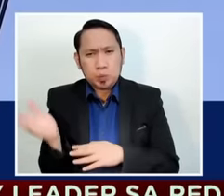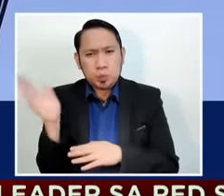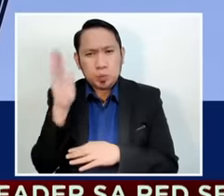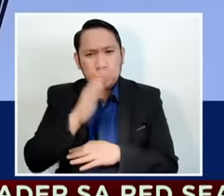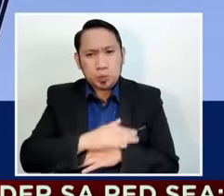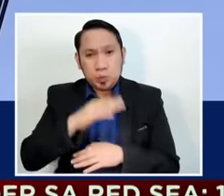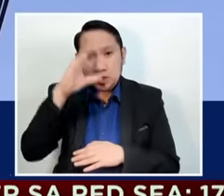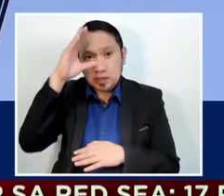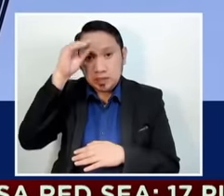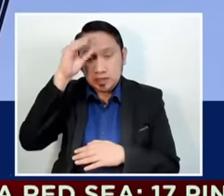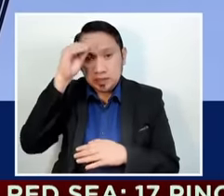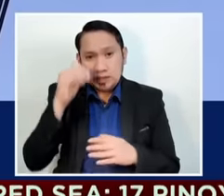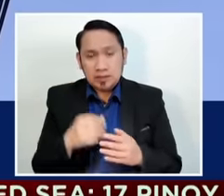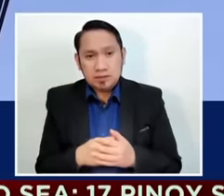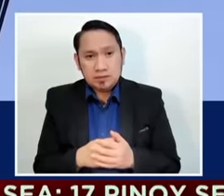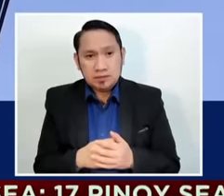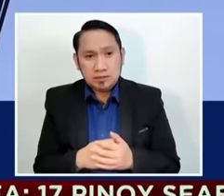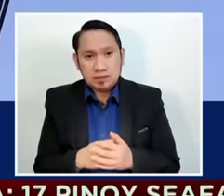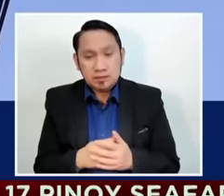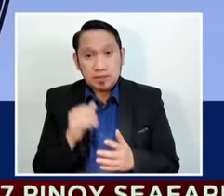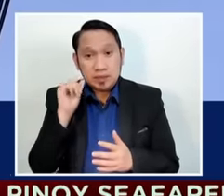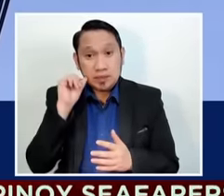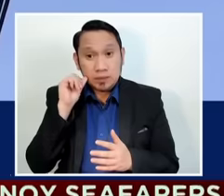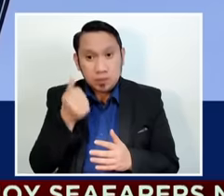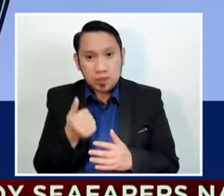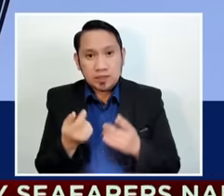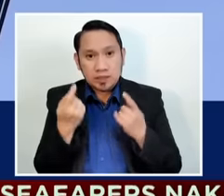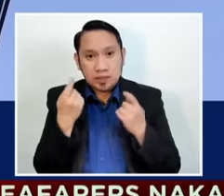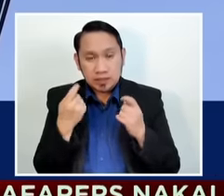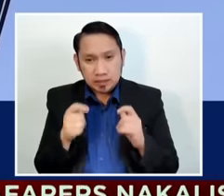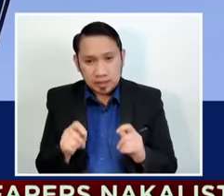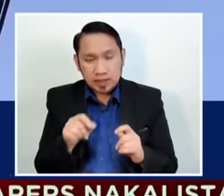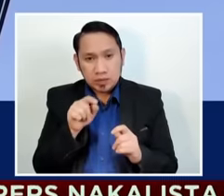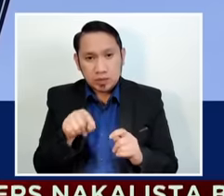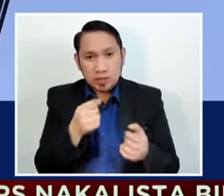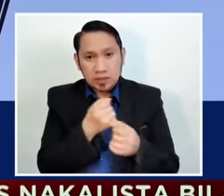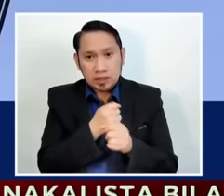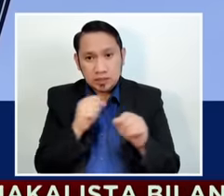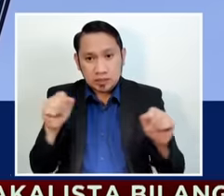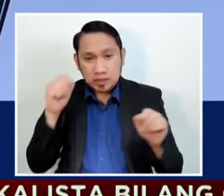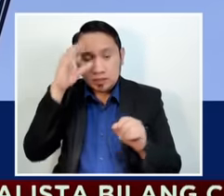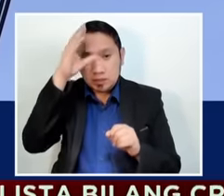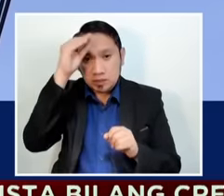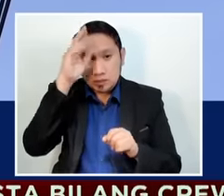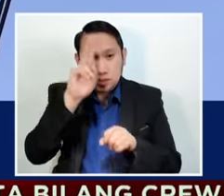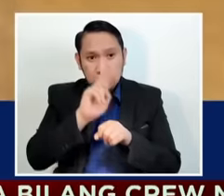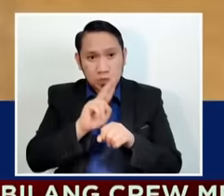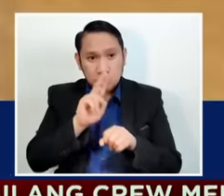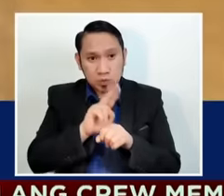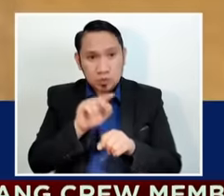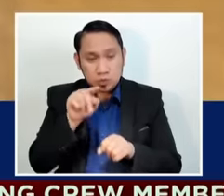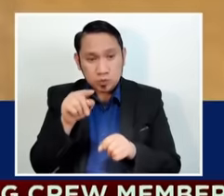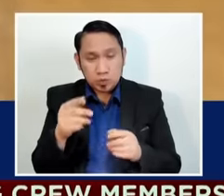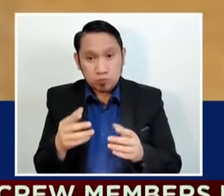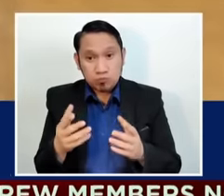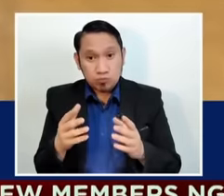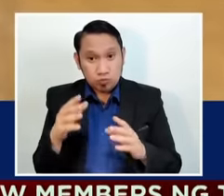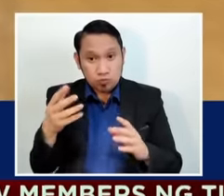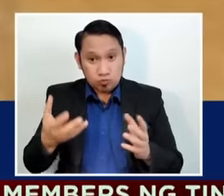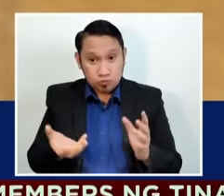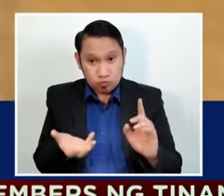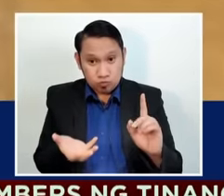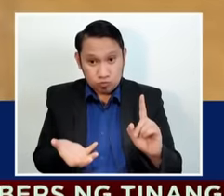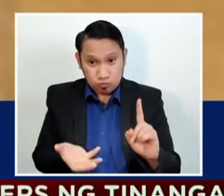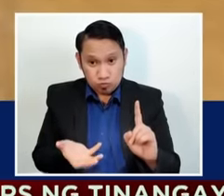lalaki. Kinabukasan, muling sinubukan ng BFP na i-rescue ang lalaki gamit ang boom lift truck. Inaano natin ngayon is